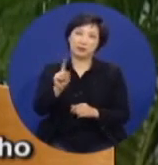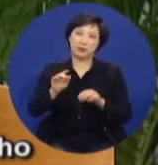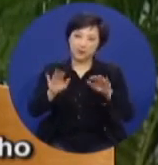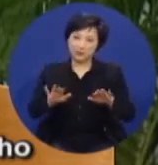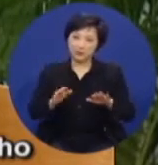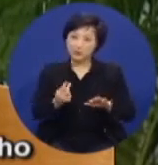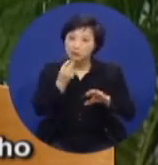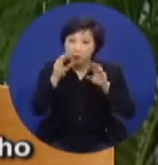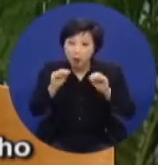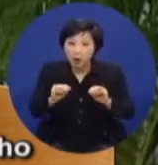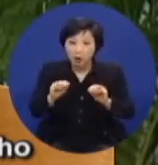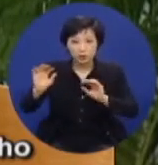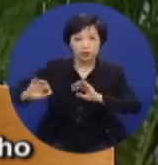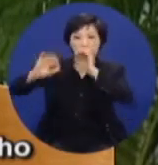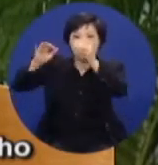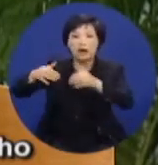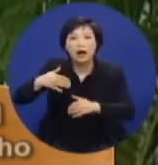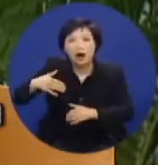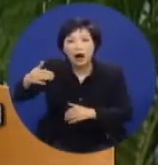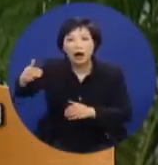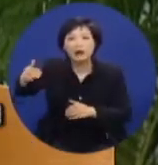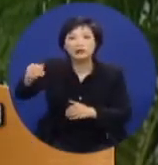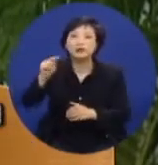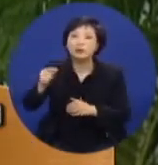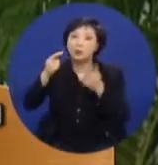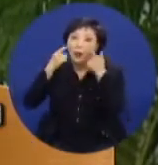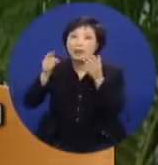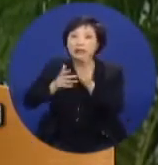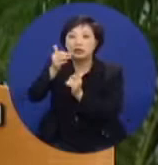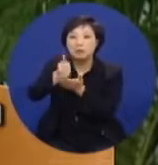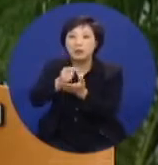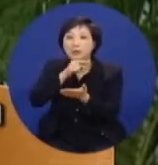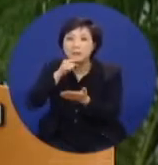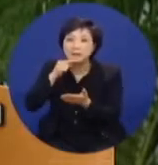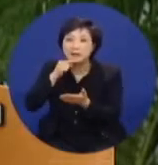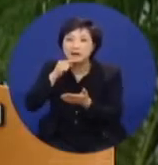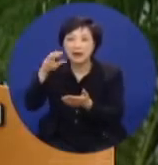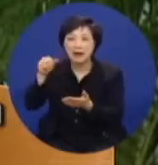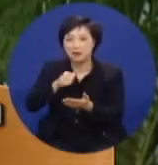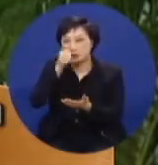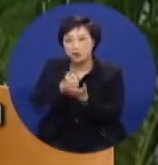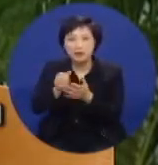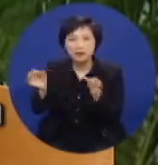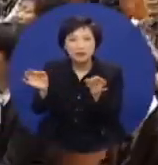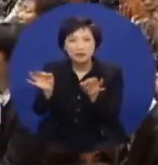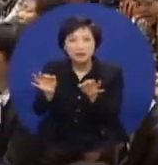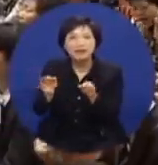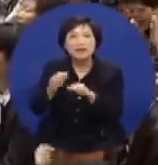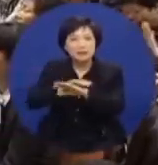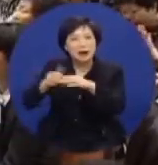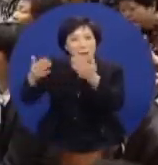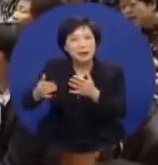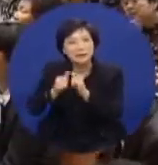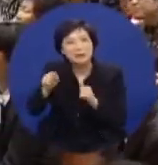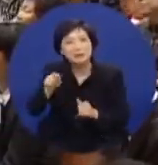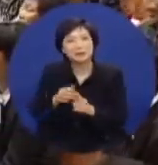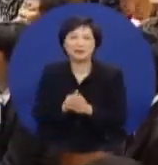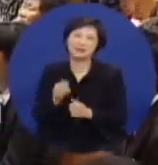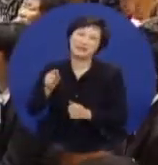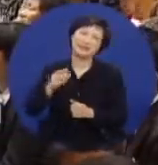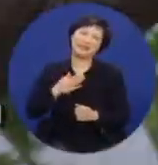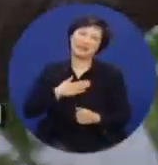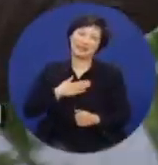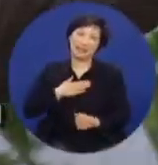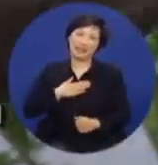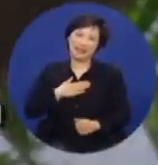딱 죽어도 천국 갈 수 있는 예수의 피로 치사 엄 받은 사람 아 그것이